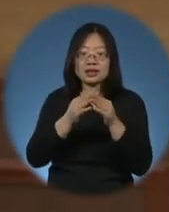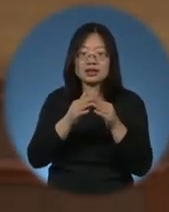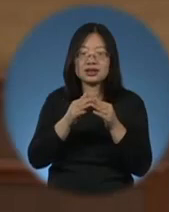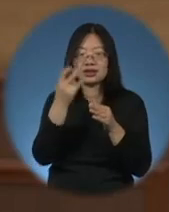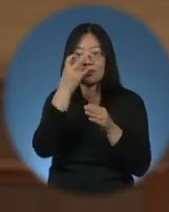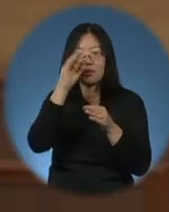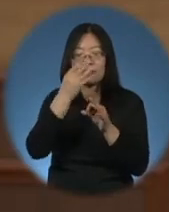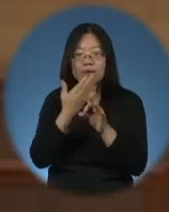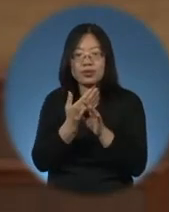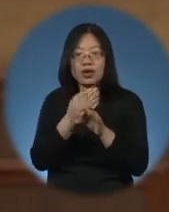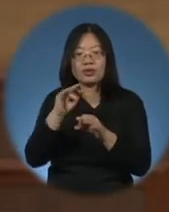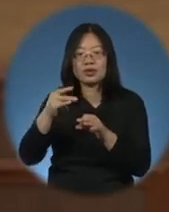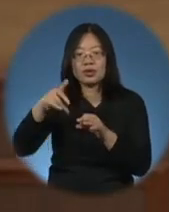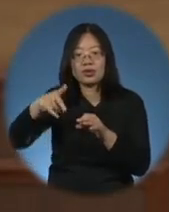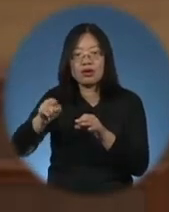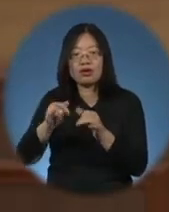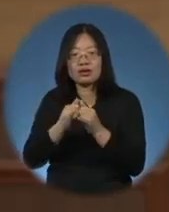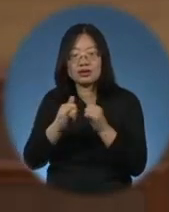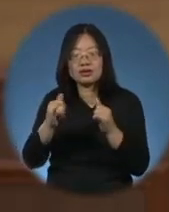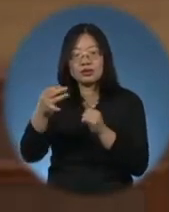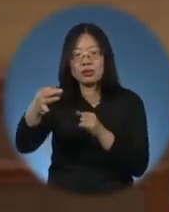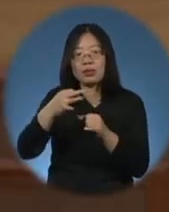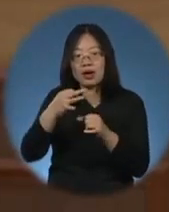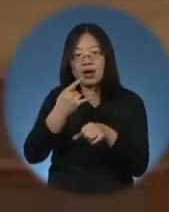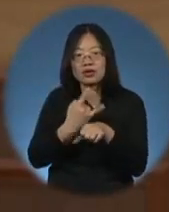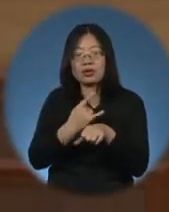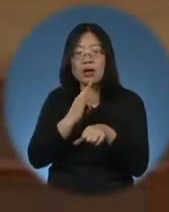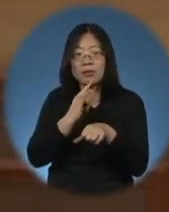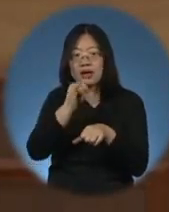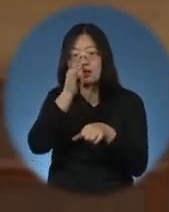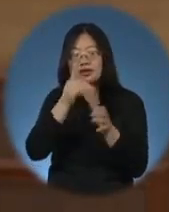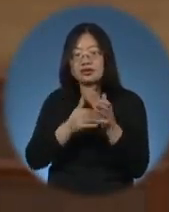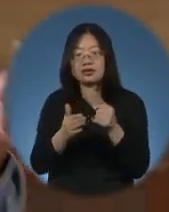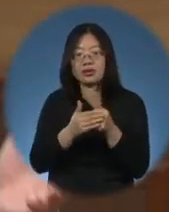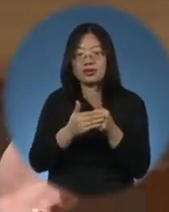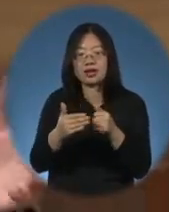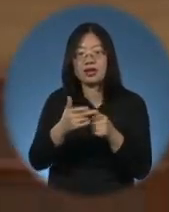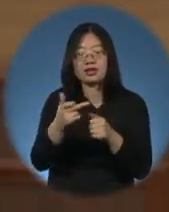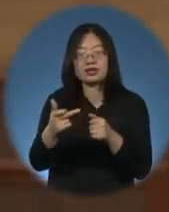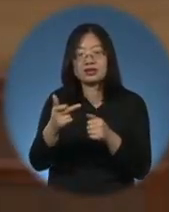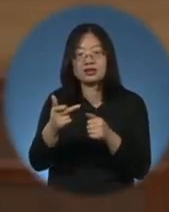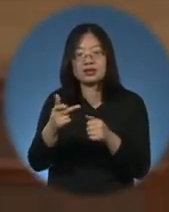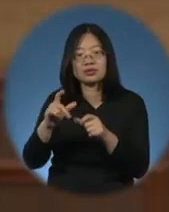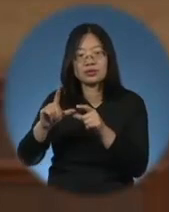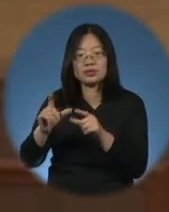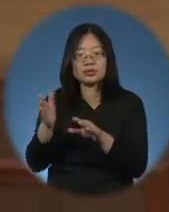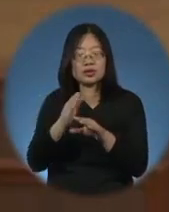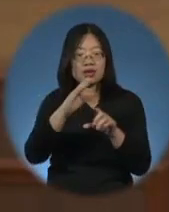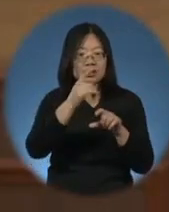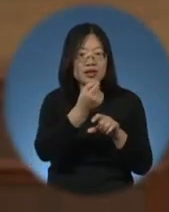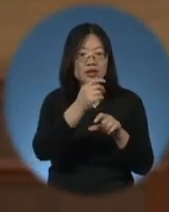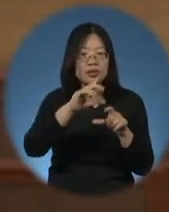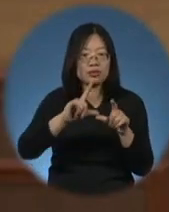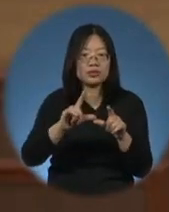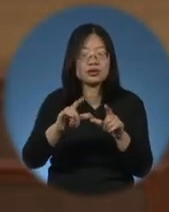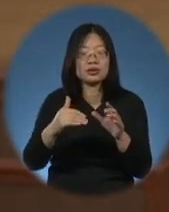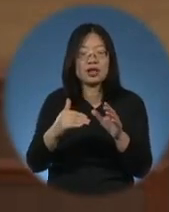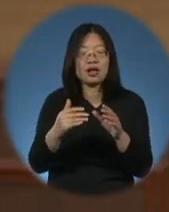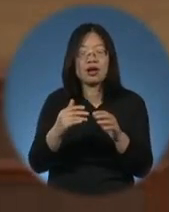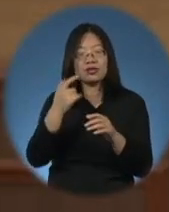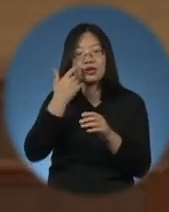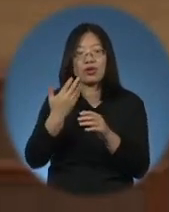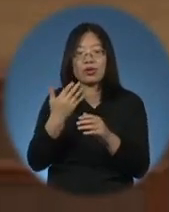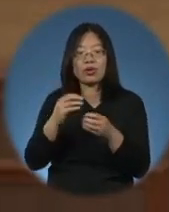검색하면 블로거들이 돈 받고 뭐 해준다더라 예, 이런 것도 있고 예. 말이죠. 그게 아주 큰 부분부터 작은 부분까지 여론을 조작하기